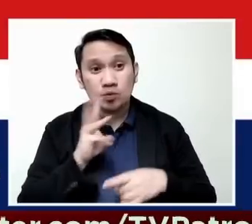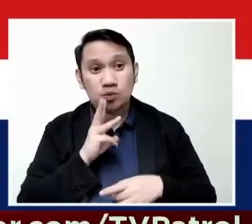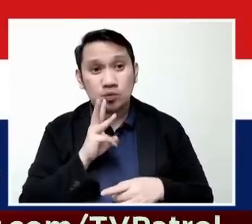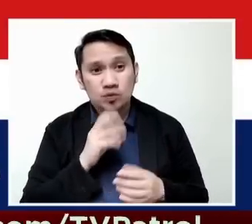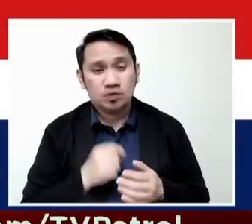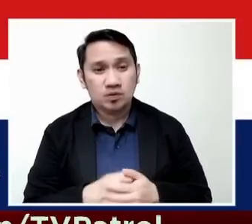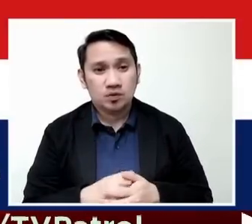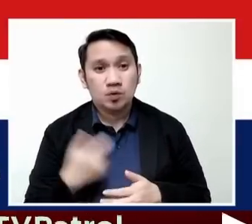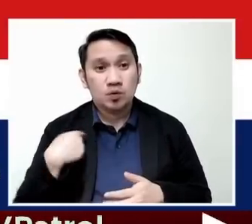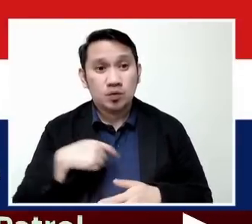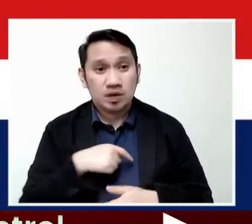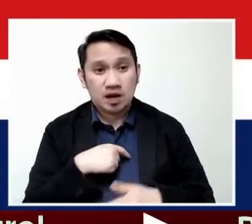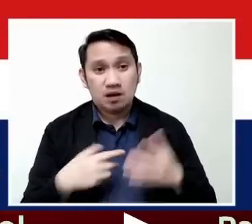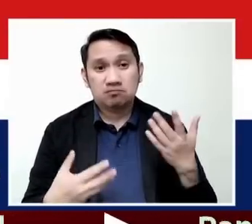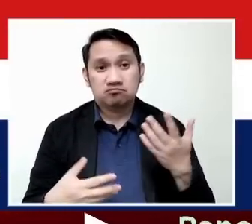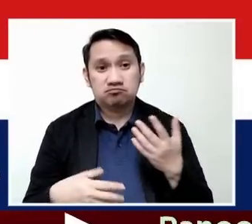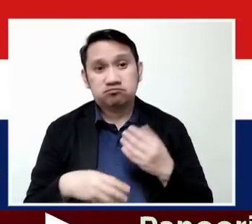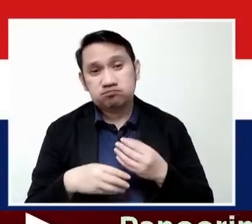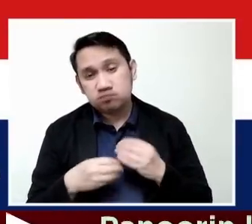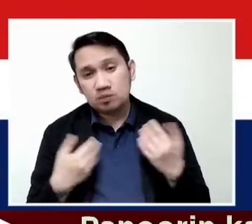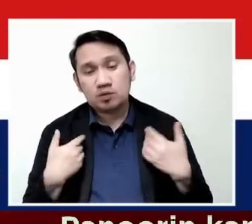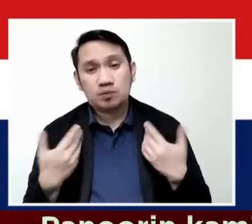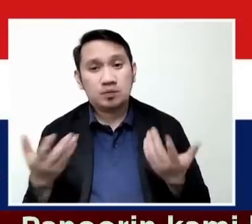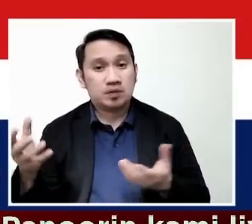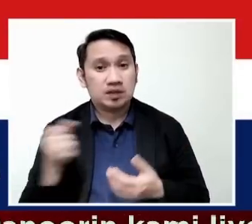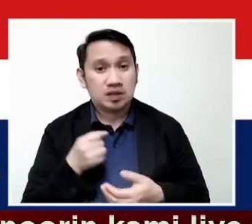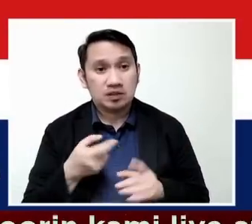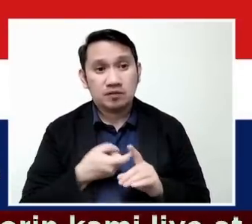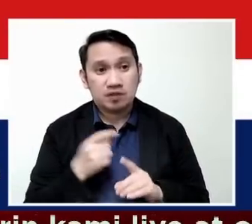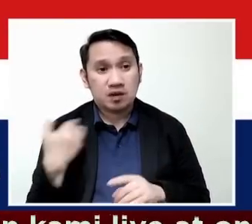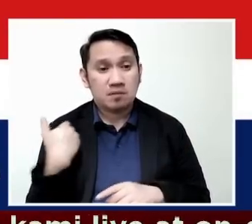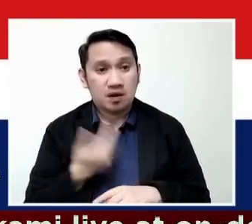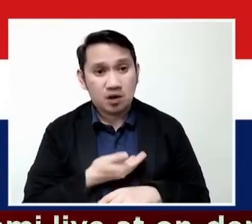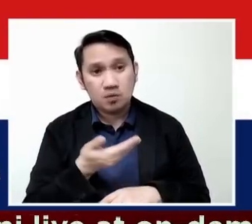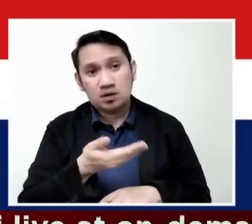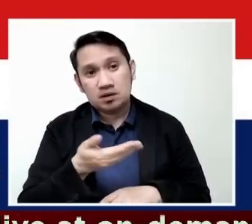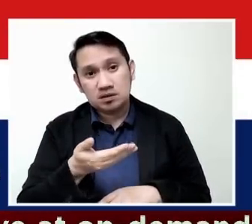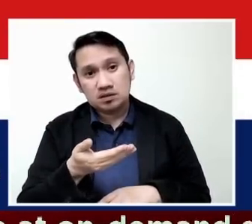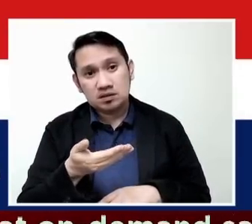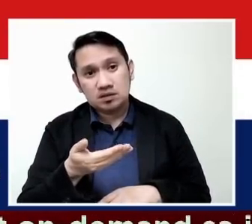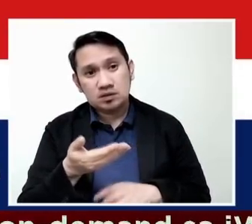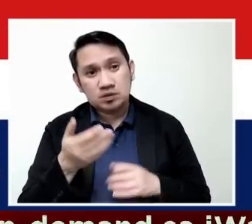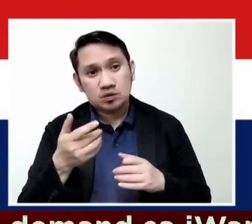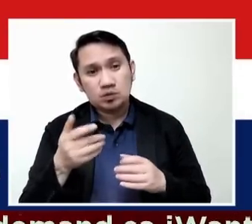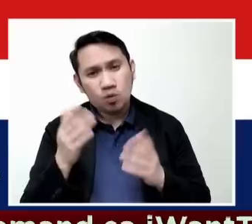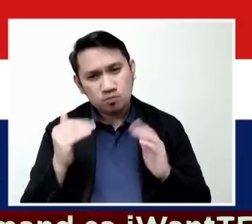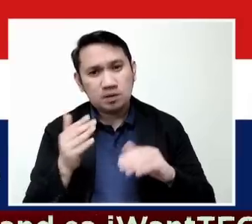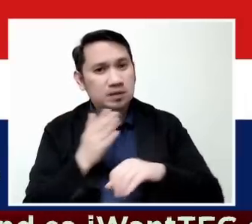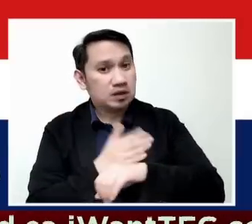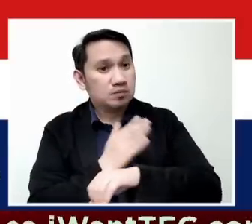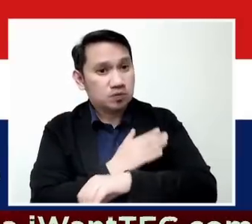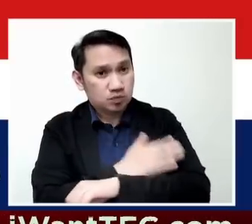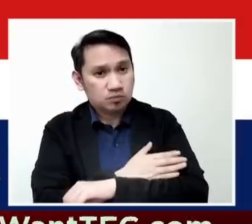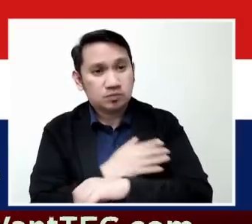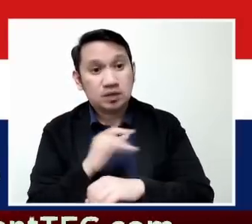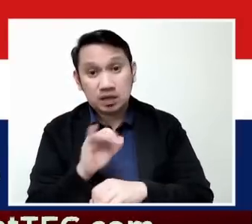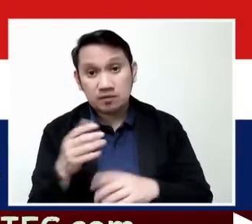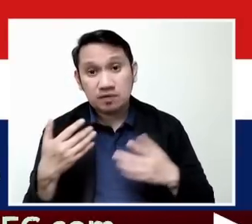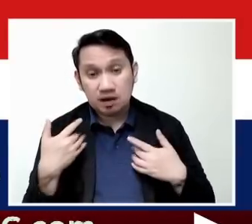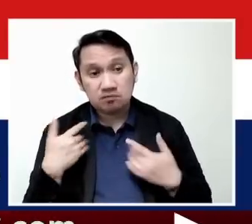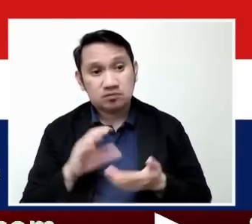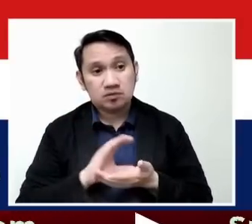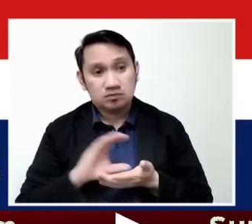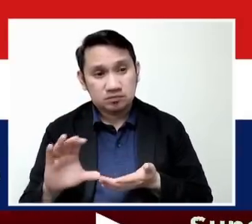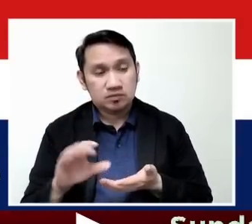tayong additional supply naman na nakukuha sa ating supply augmentation projects, mag-improve dapat ito as long as the allocation remains the